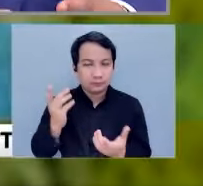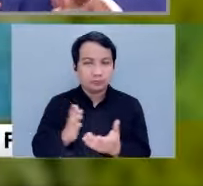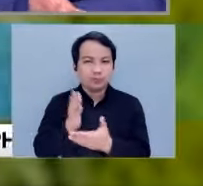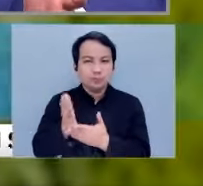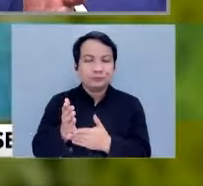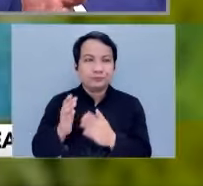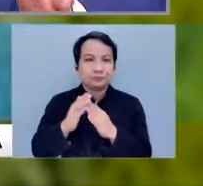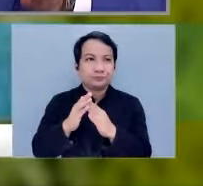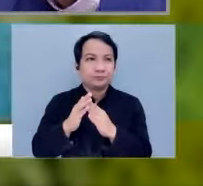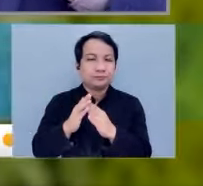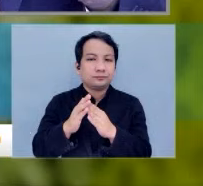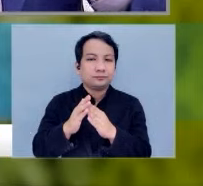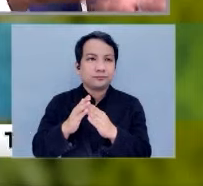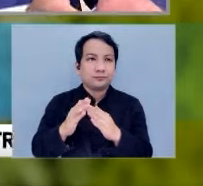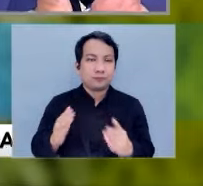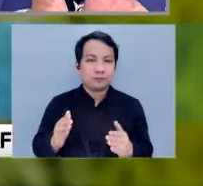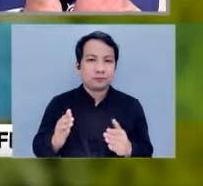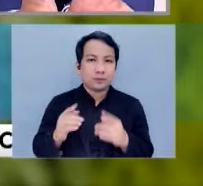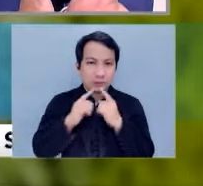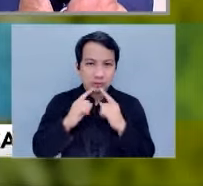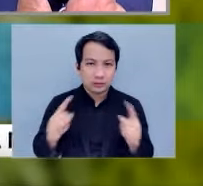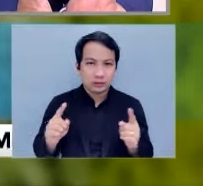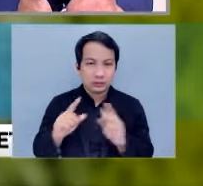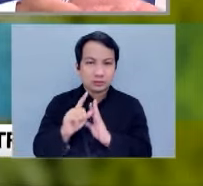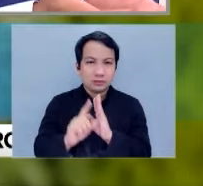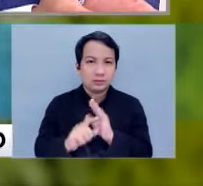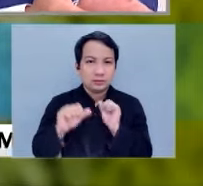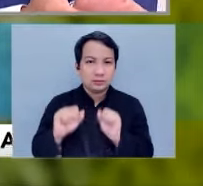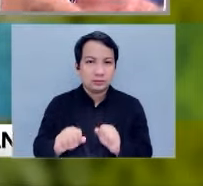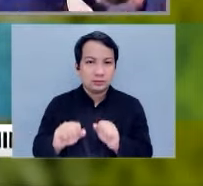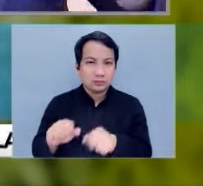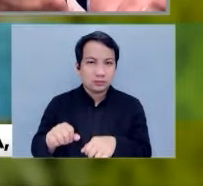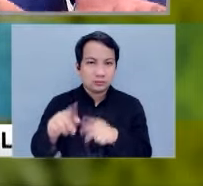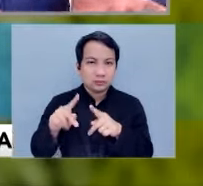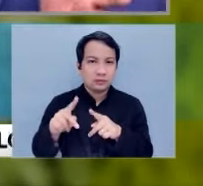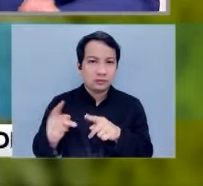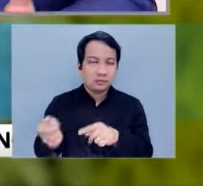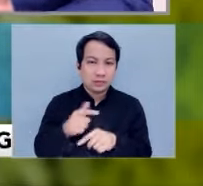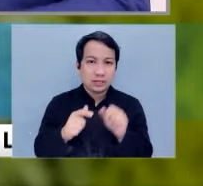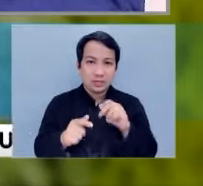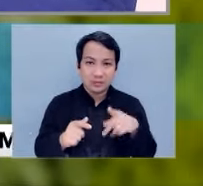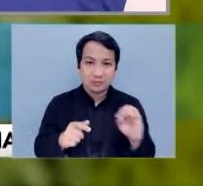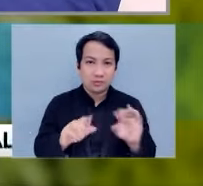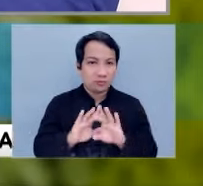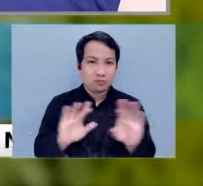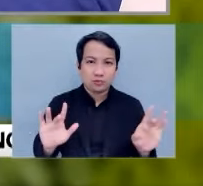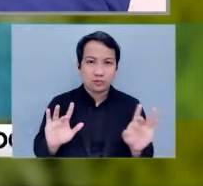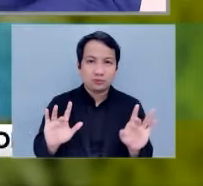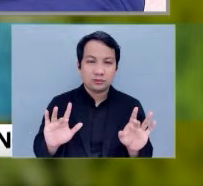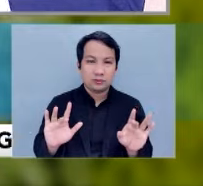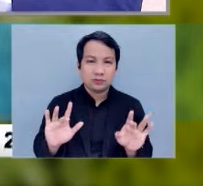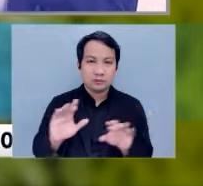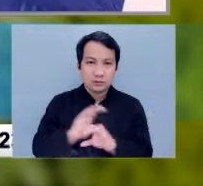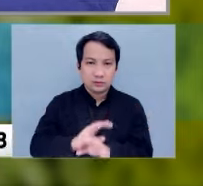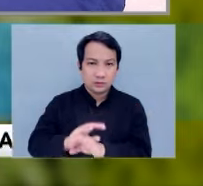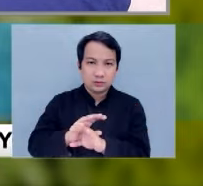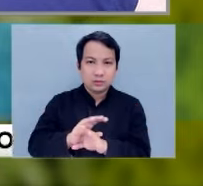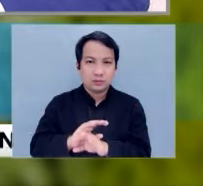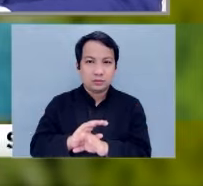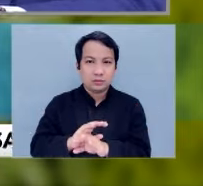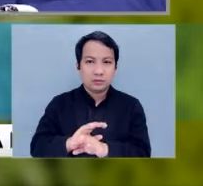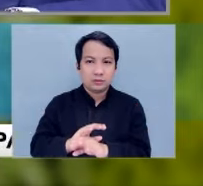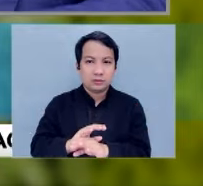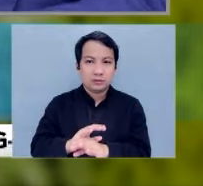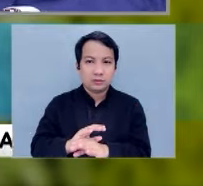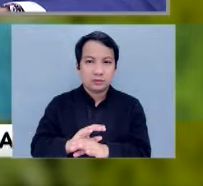gagawin nila, either i-declare legally available for adoption, ipa-adopt, or kung walang mag-a-adopt, ipo-foster care. May bahay na